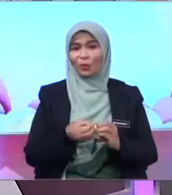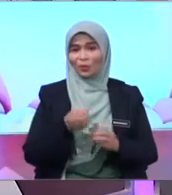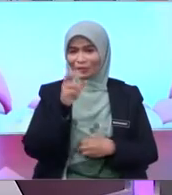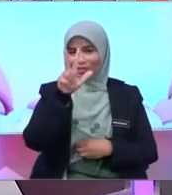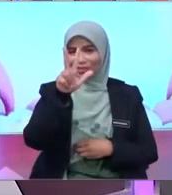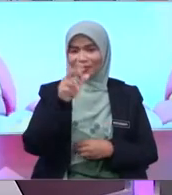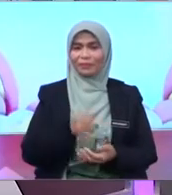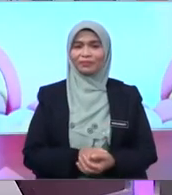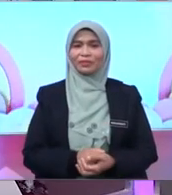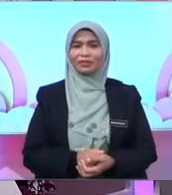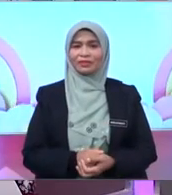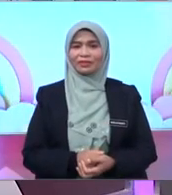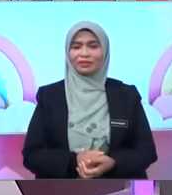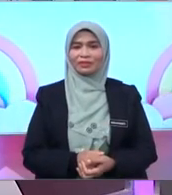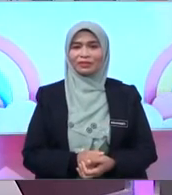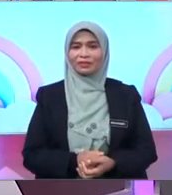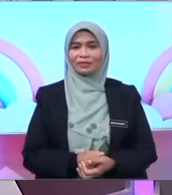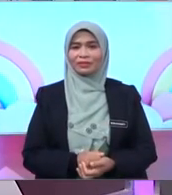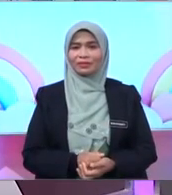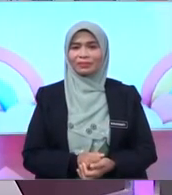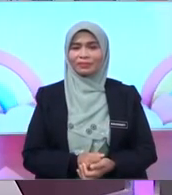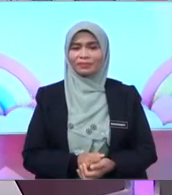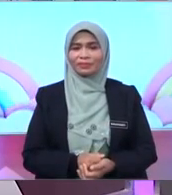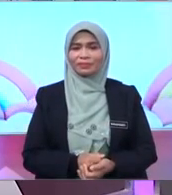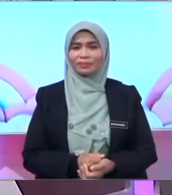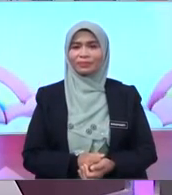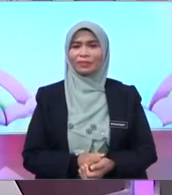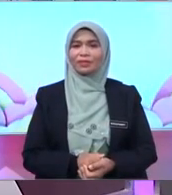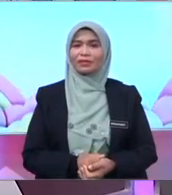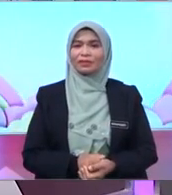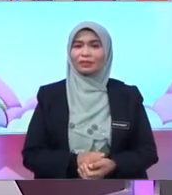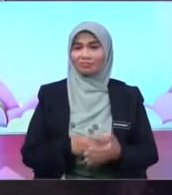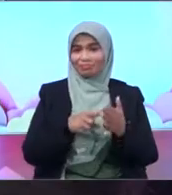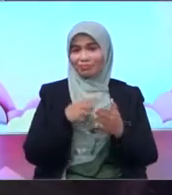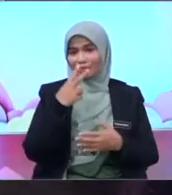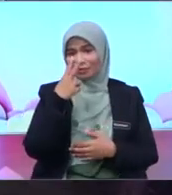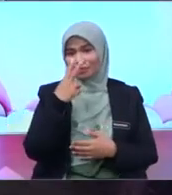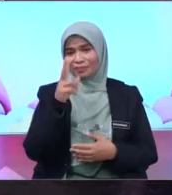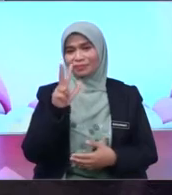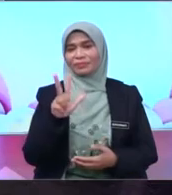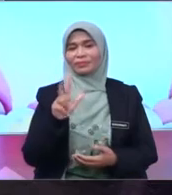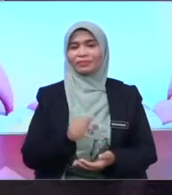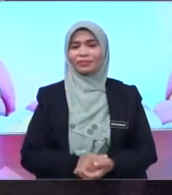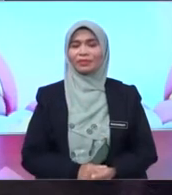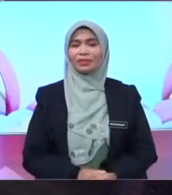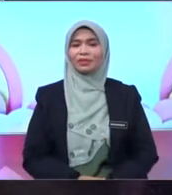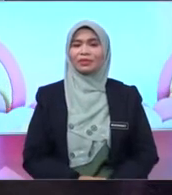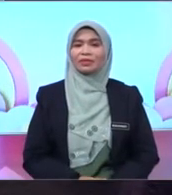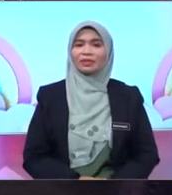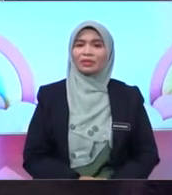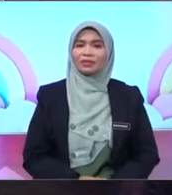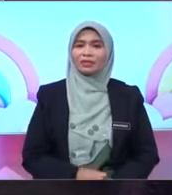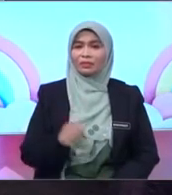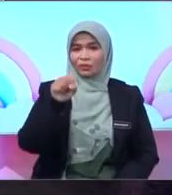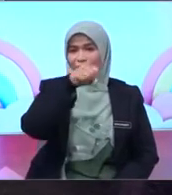nemu 3juni nemu Tiger baila kasih nego sama nomor